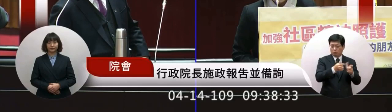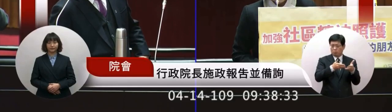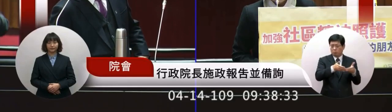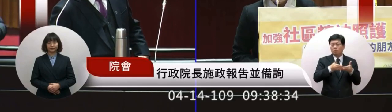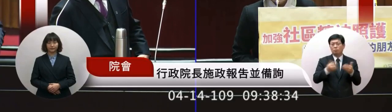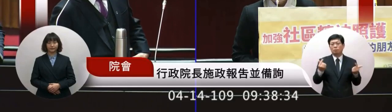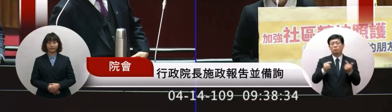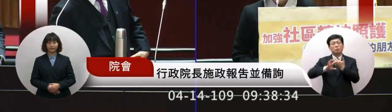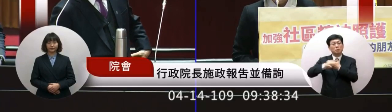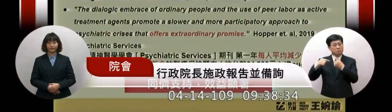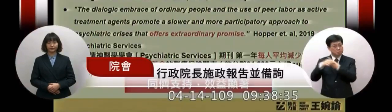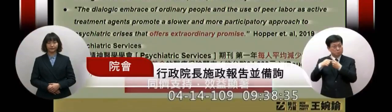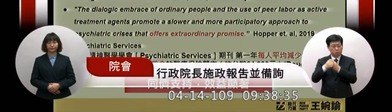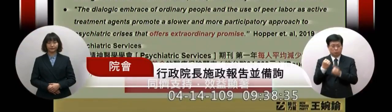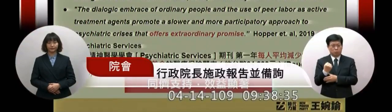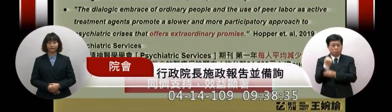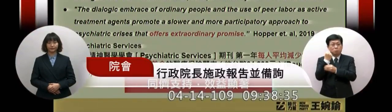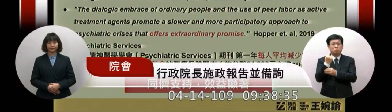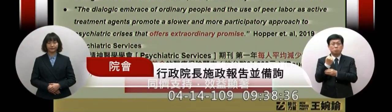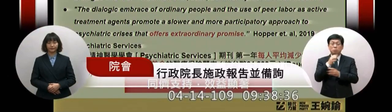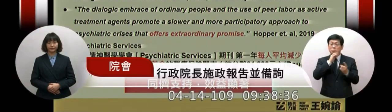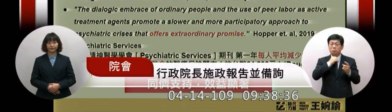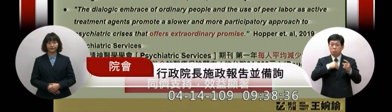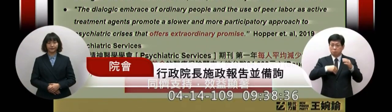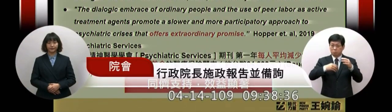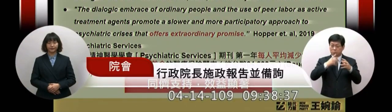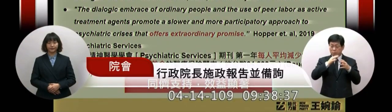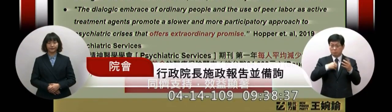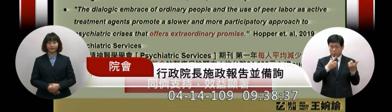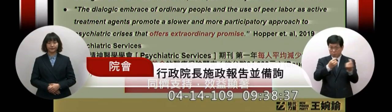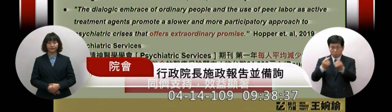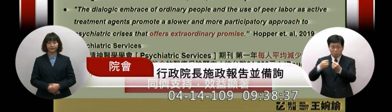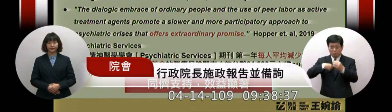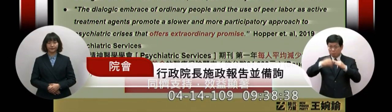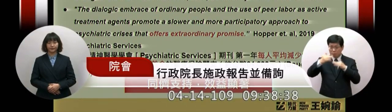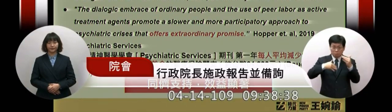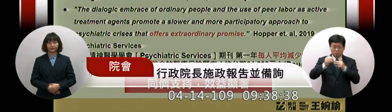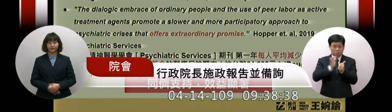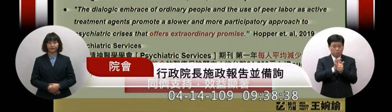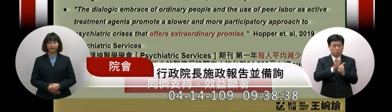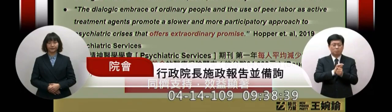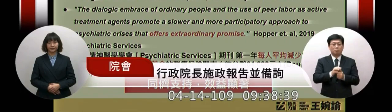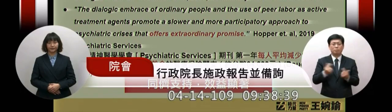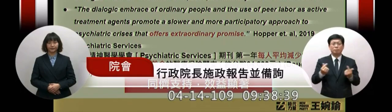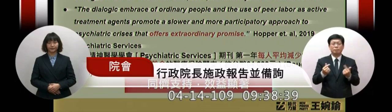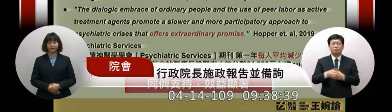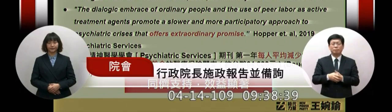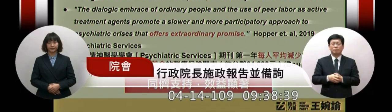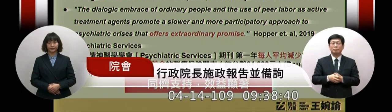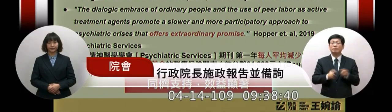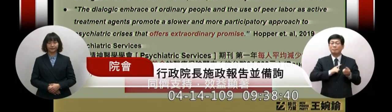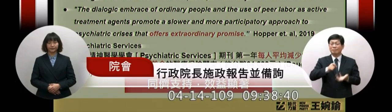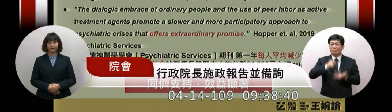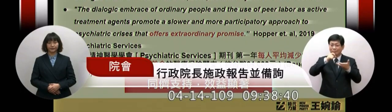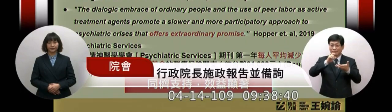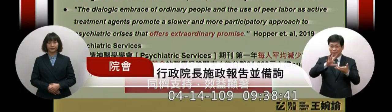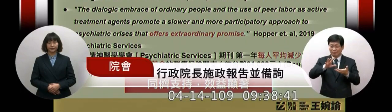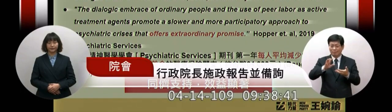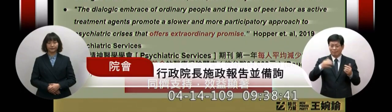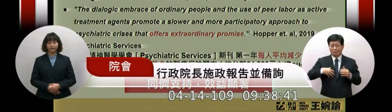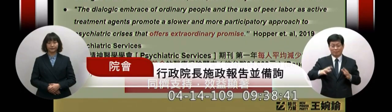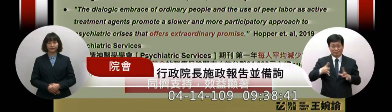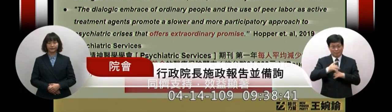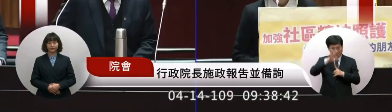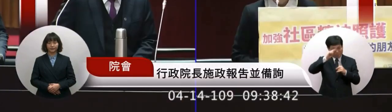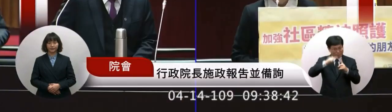国际的研究其实都很支持这个同侪的需求是非常重要的。那这边有提到说报告里面都提到说这个同